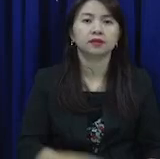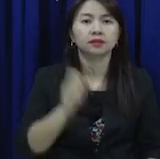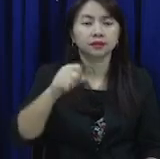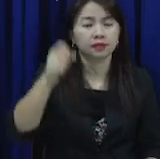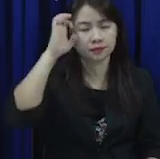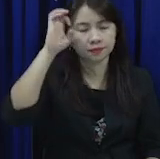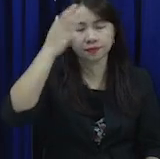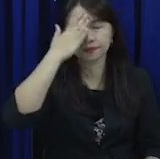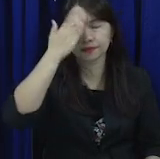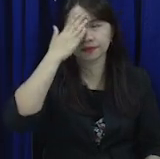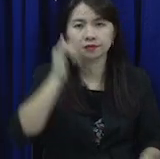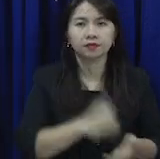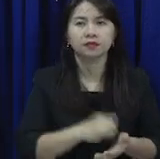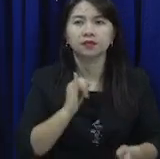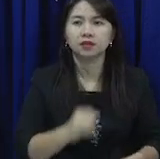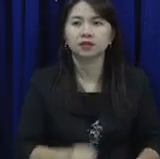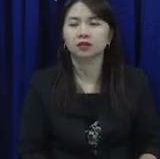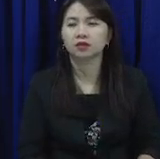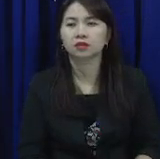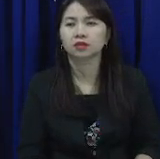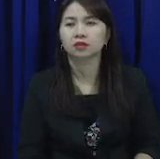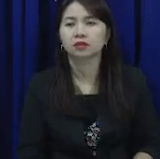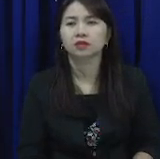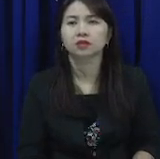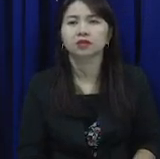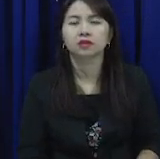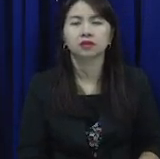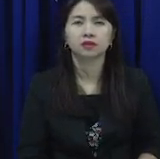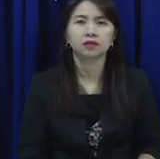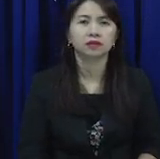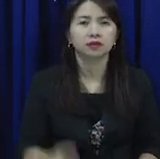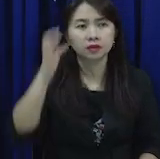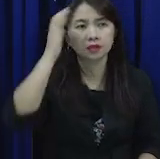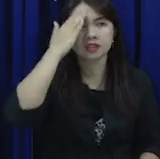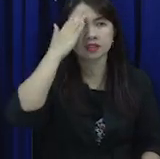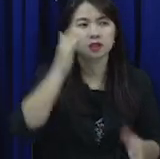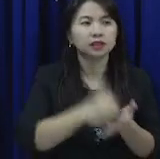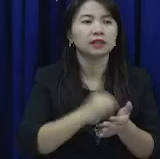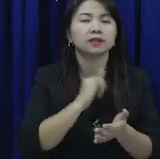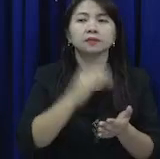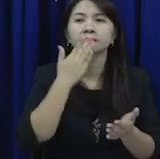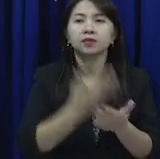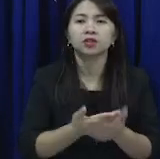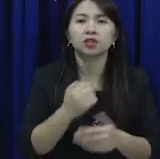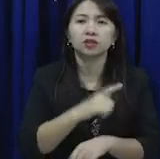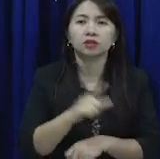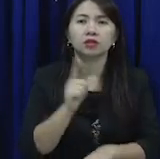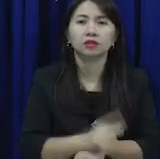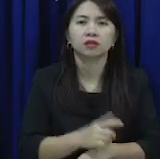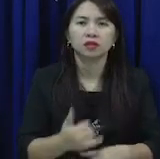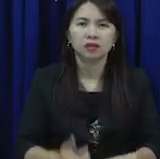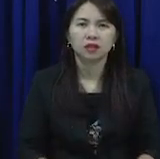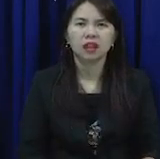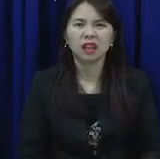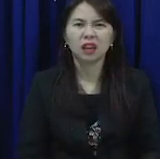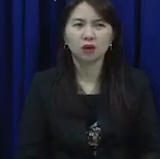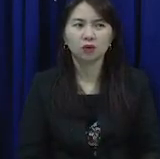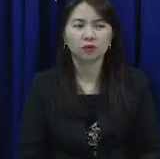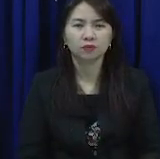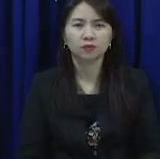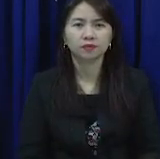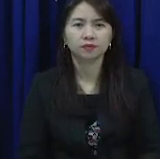Yung kanyang itinanim Alam niya sa maayos na lupa Yeah kinulit niya yan para matanggal lahat ng mga